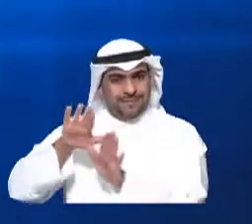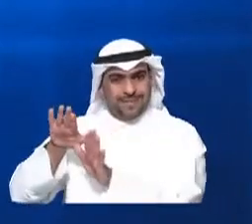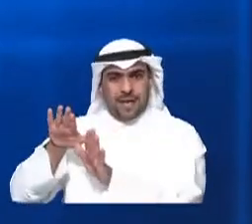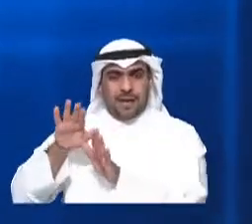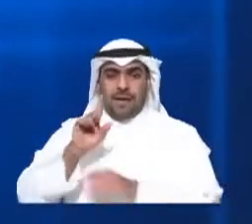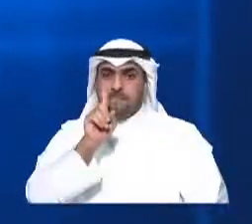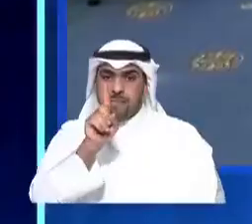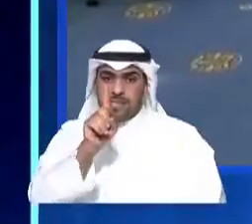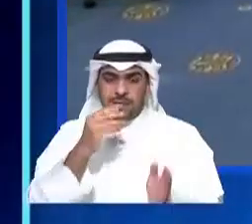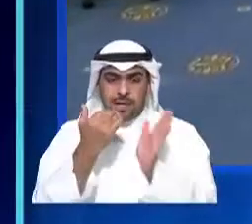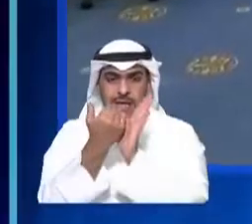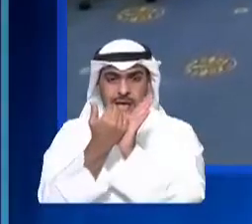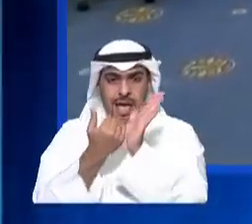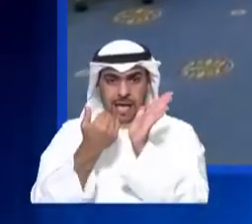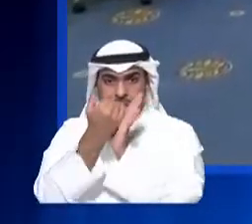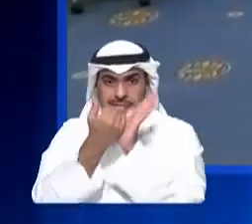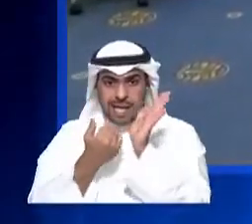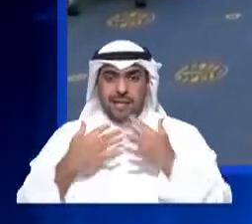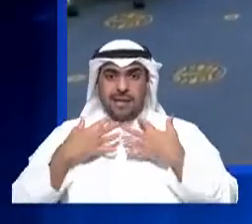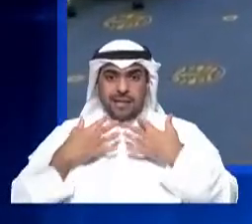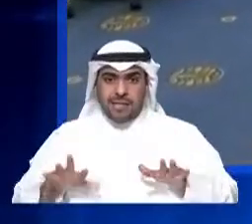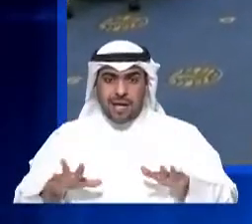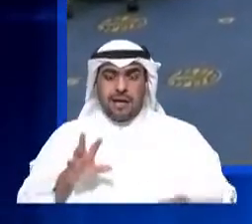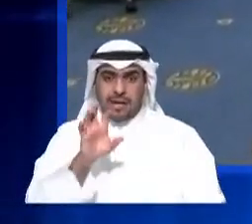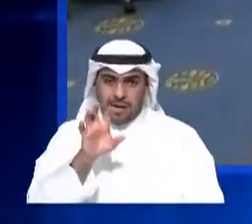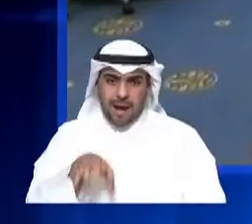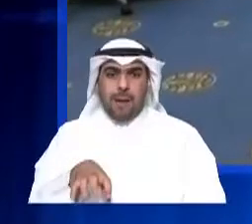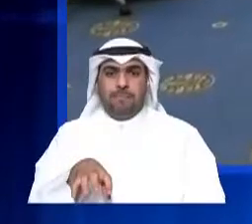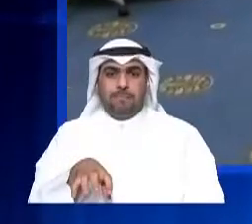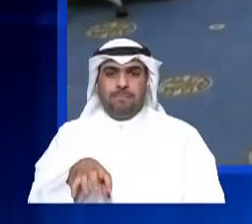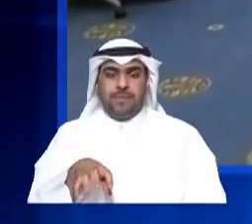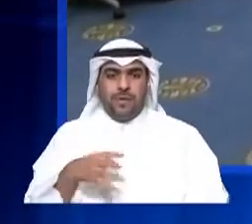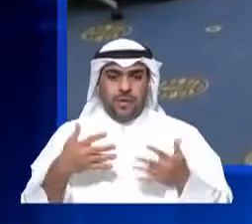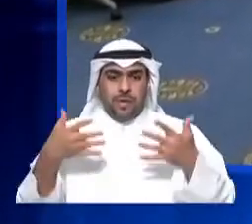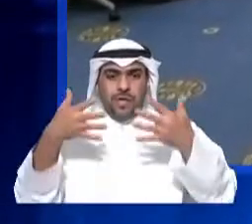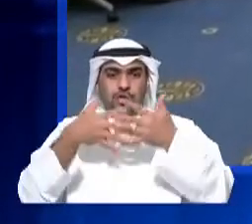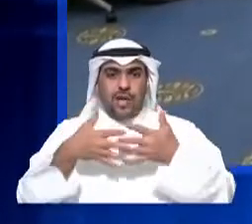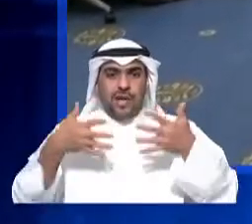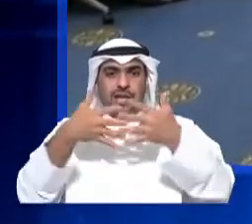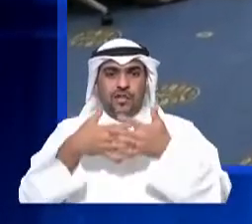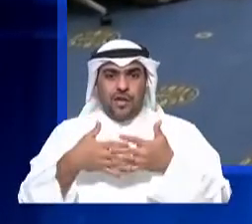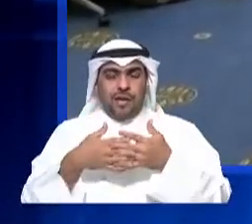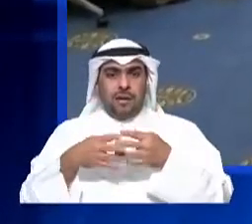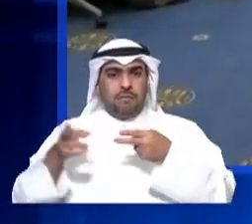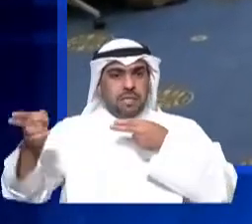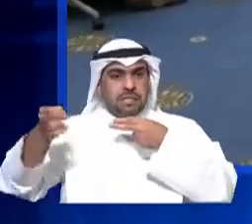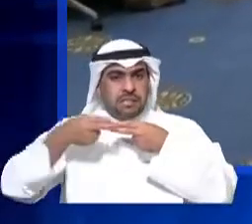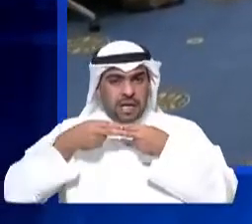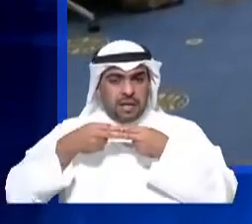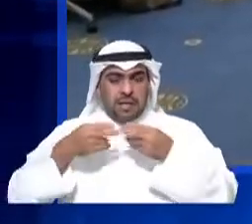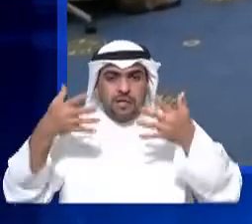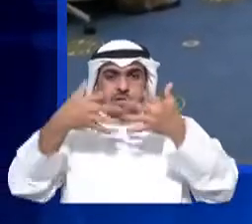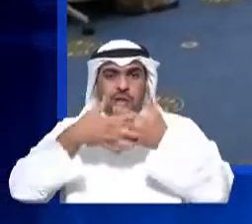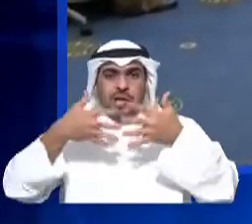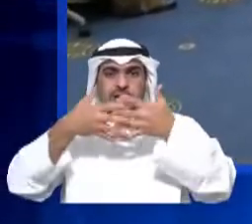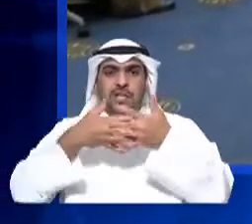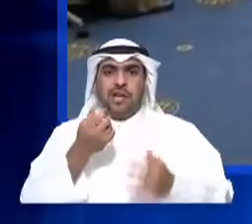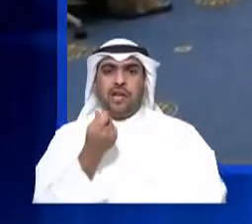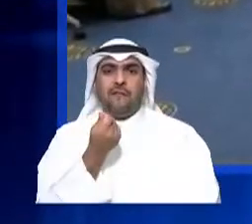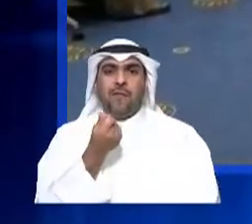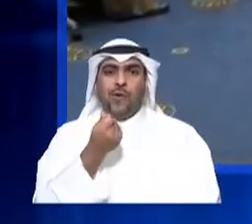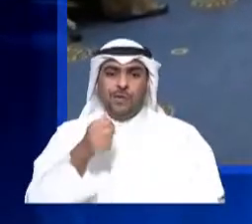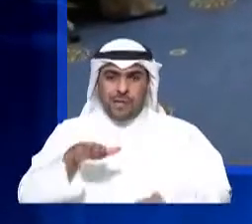الاقتصادية لكوفيد-19، البطالة والشركات المالية اللي تأثرت من هذا الموضوع، كل هذه ما زالت